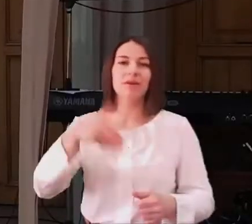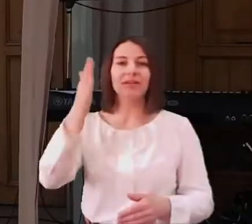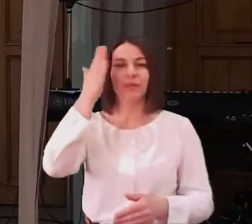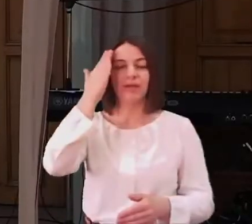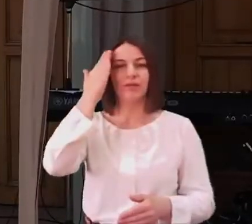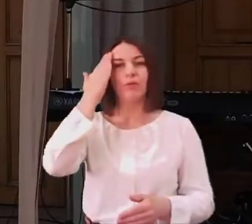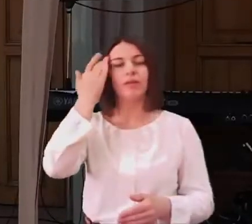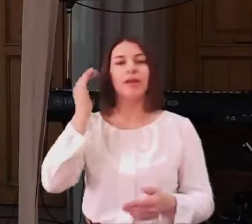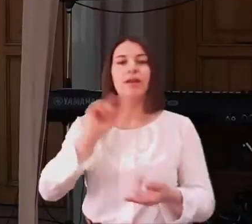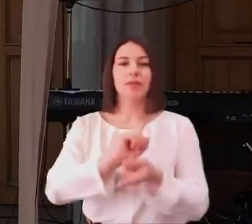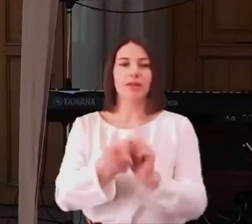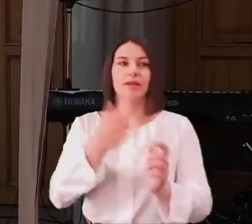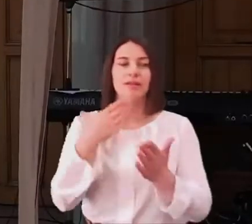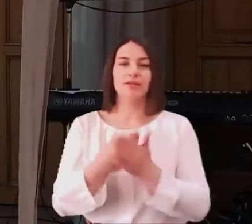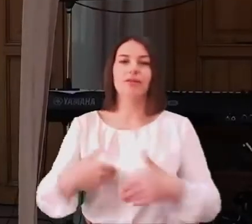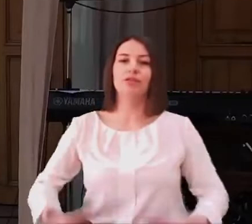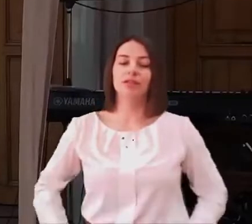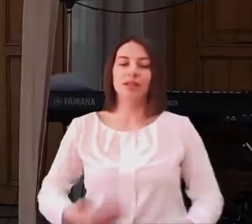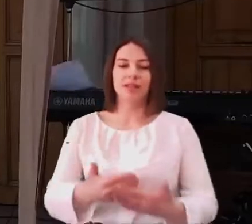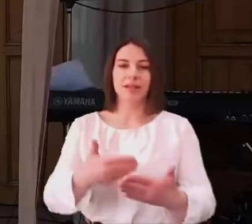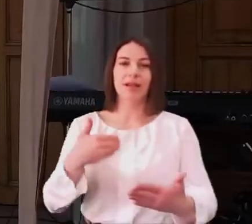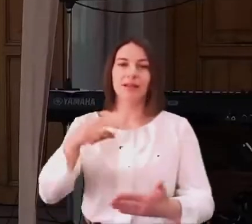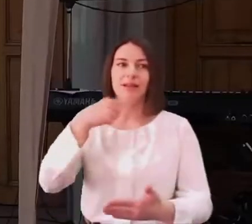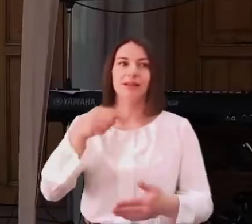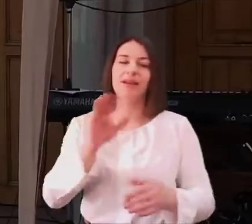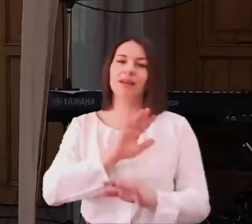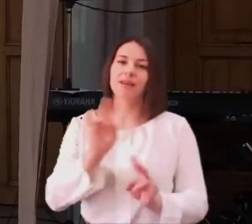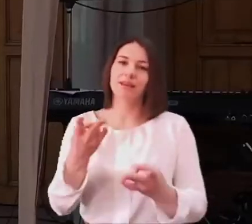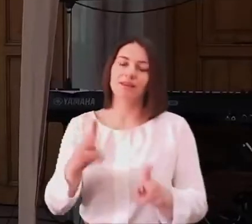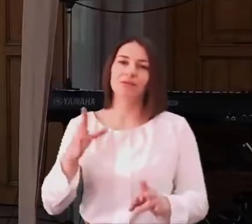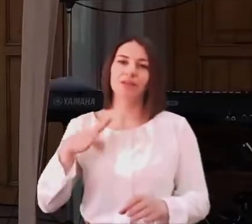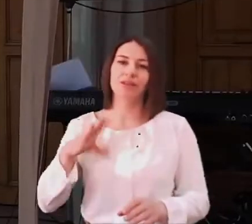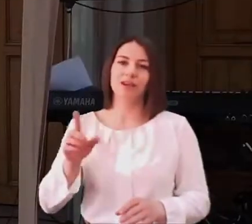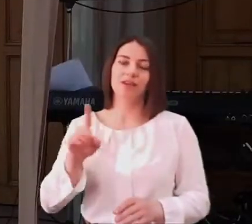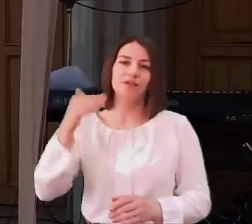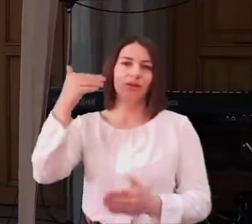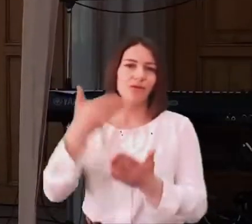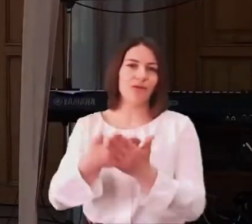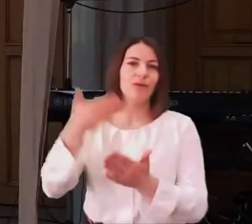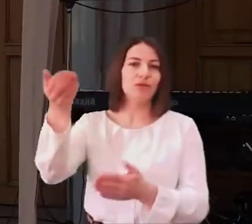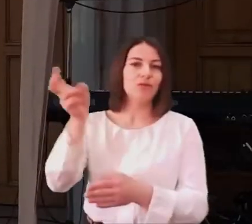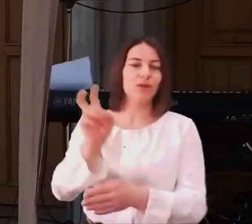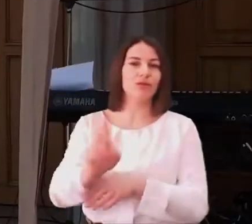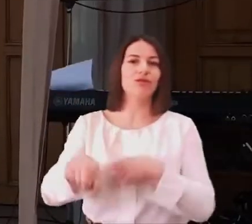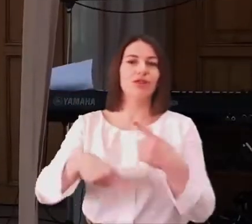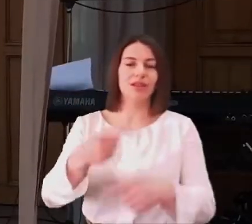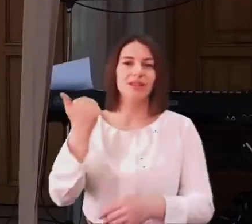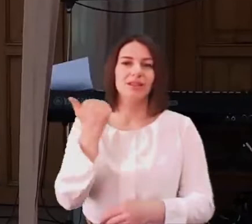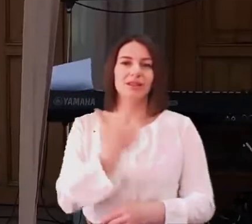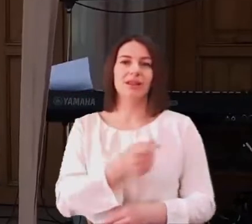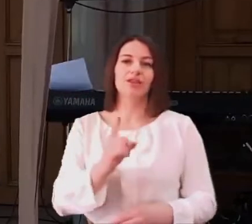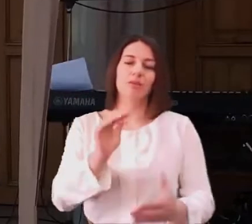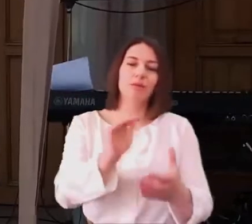сейчас придет, он заранее говорит, вы не ждите того, что вдруг узнаете, что через неделю он придет, чтобы помириться со всеми, чтобы сделать